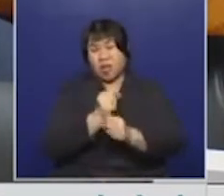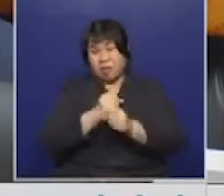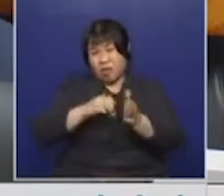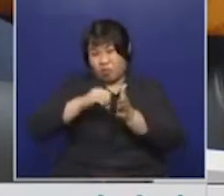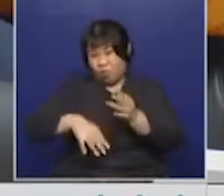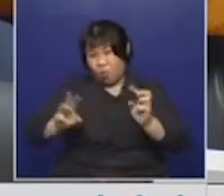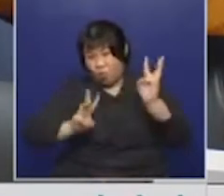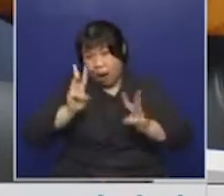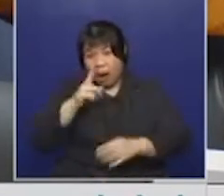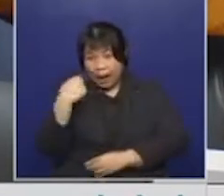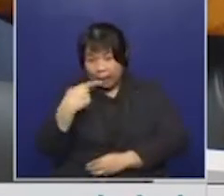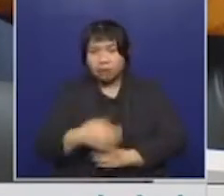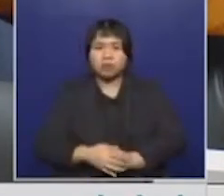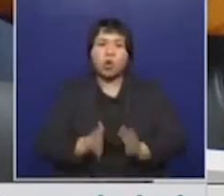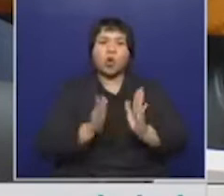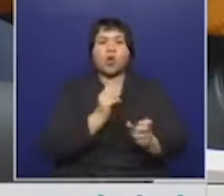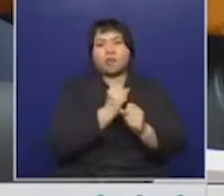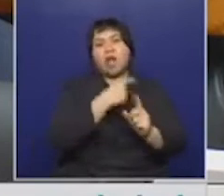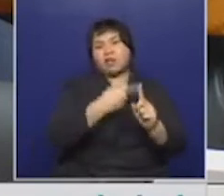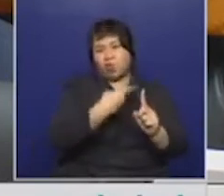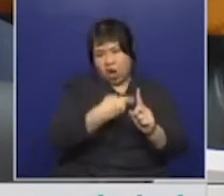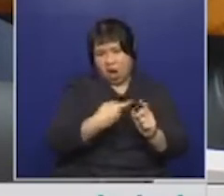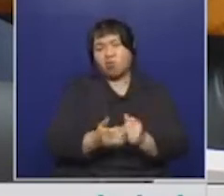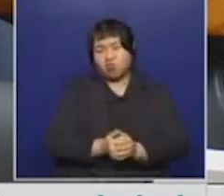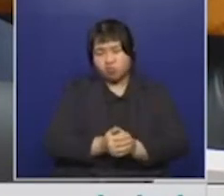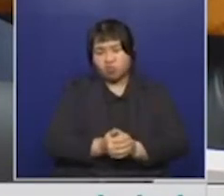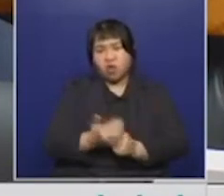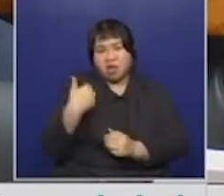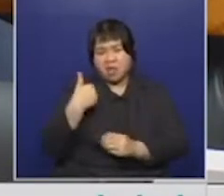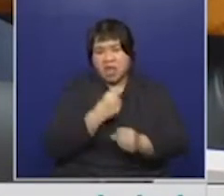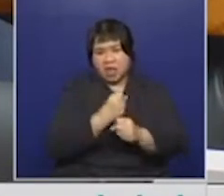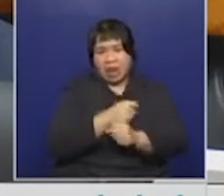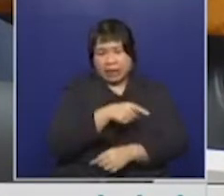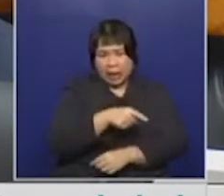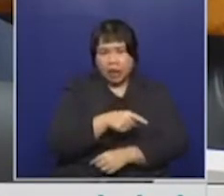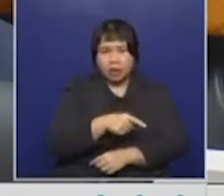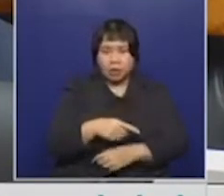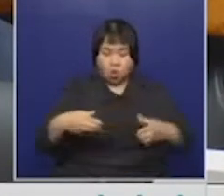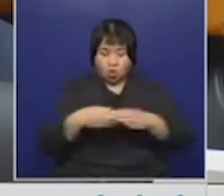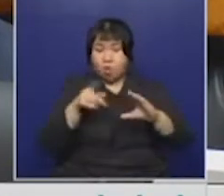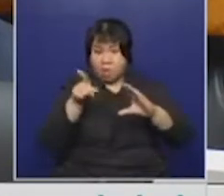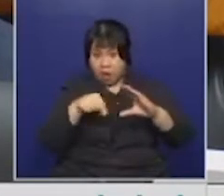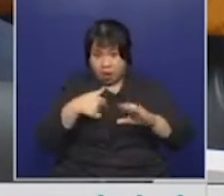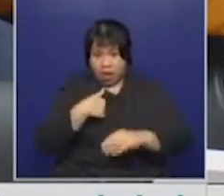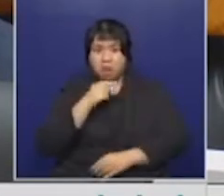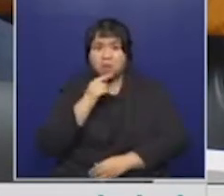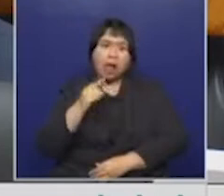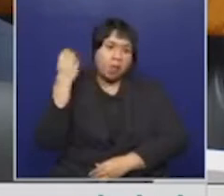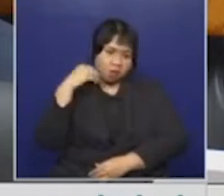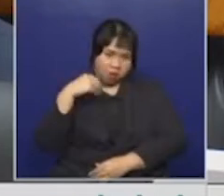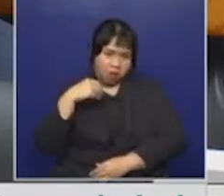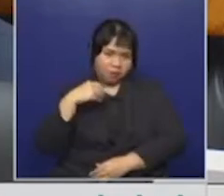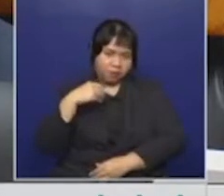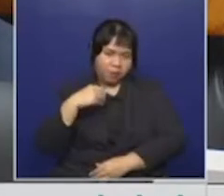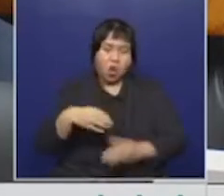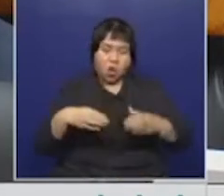แรกๆก็คือลูกจ้างชั่วคราวหรือซับคอนแทคนั่นเองสิ่งที่ฉันและพรรคอ้าวใจเน้นย้ำพูดหลายต่อหลาย